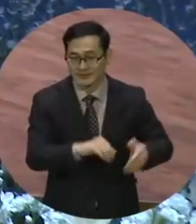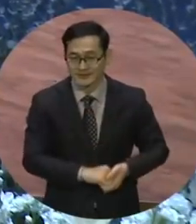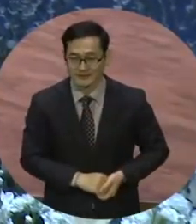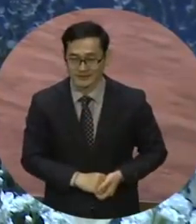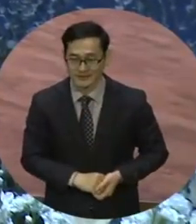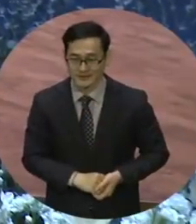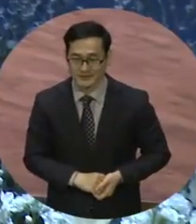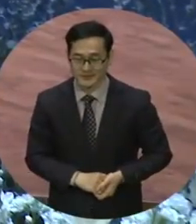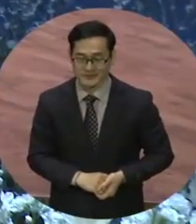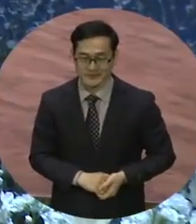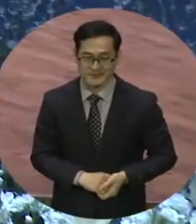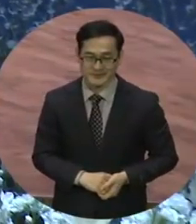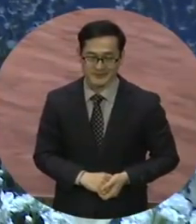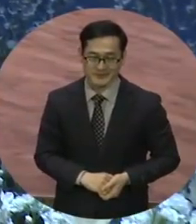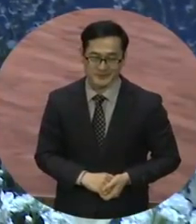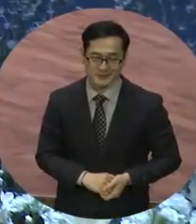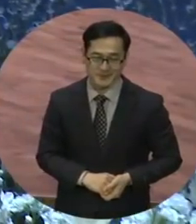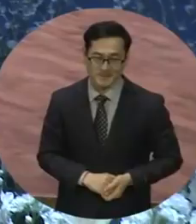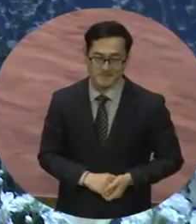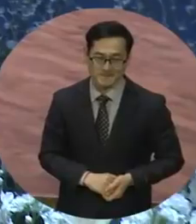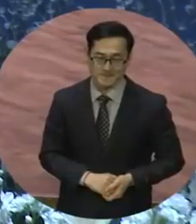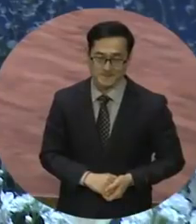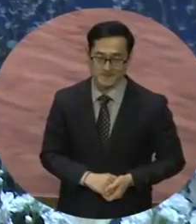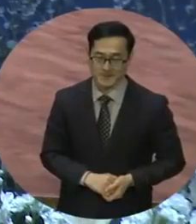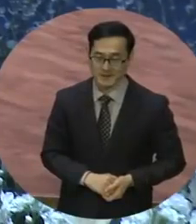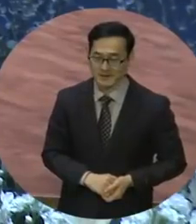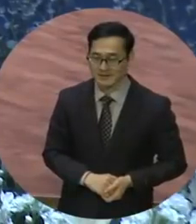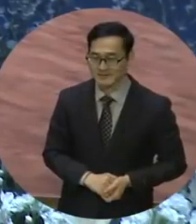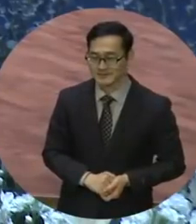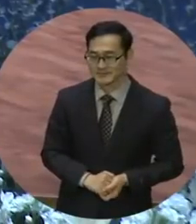그렇게 그들은 다 예수님을 다